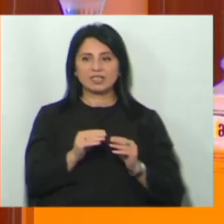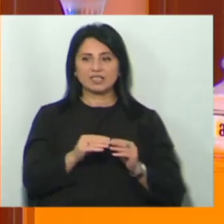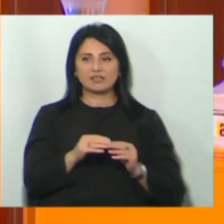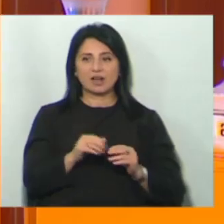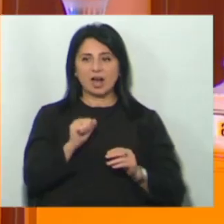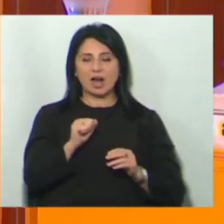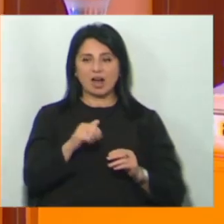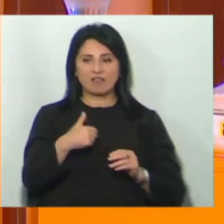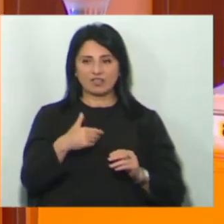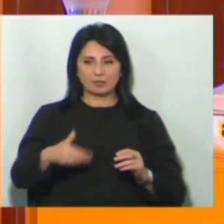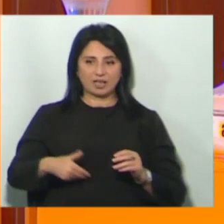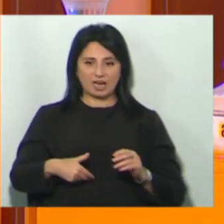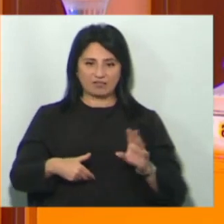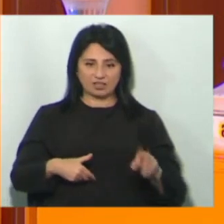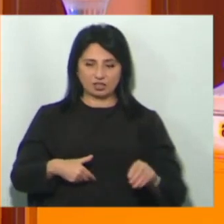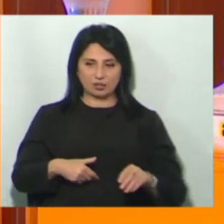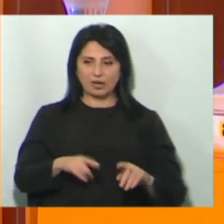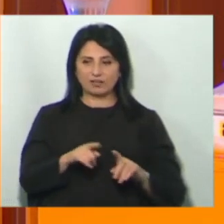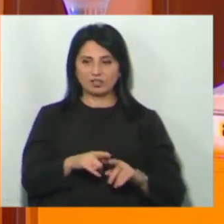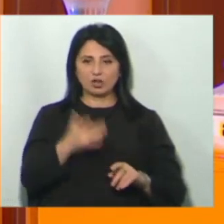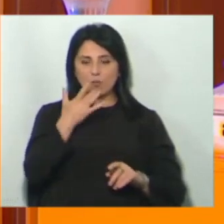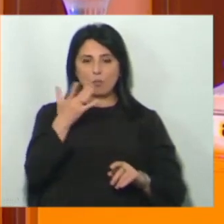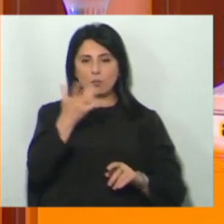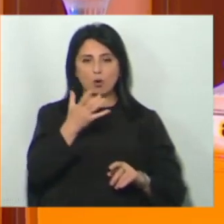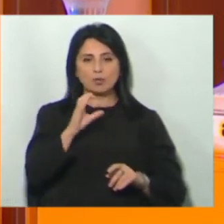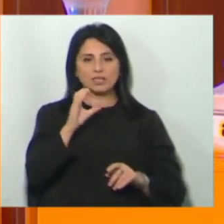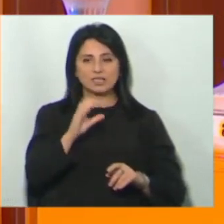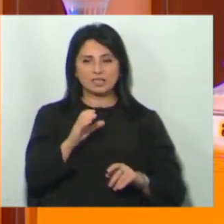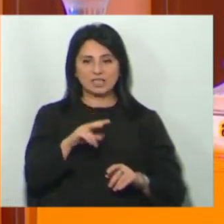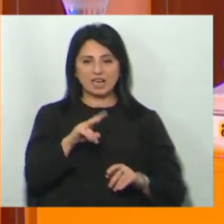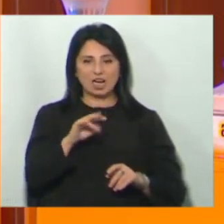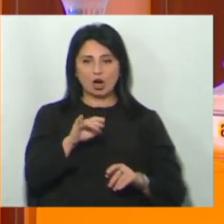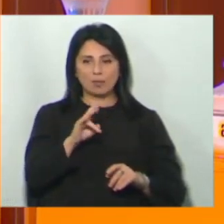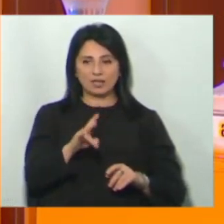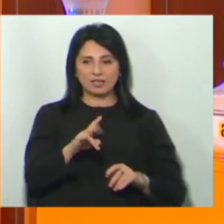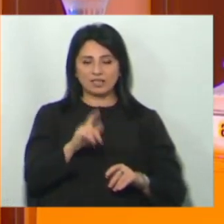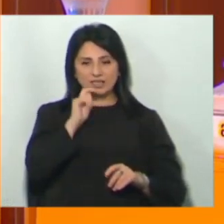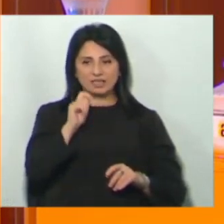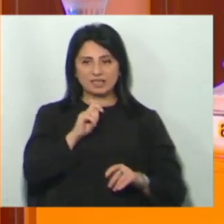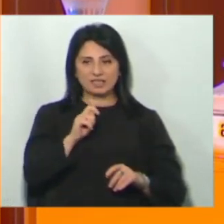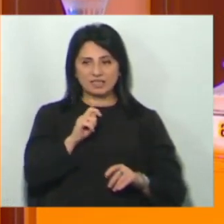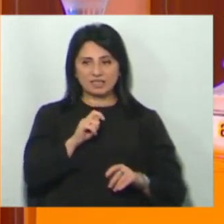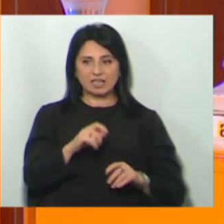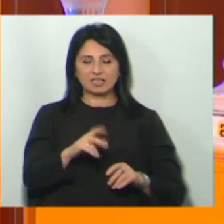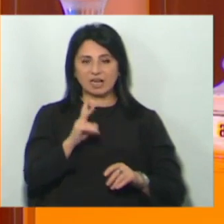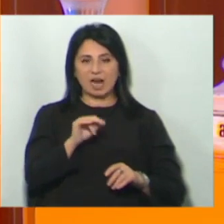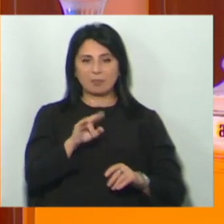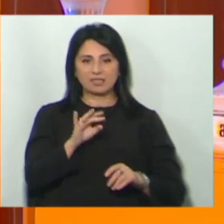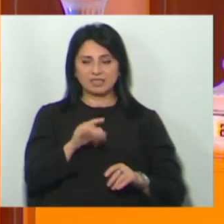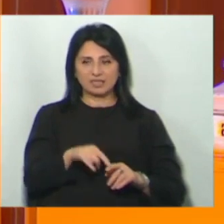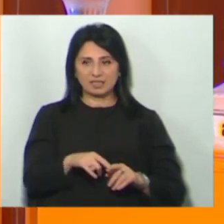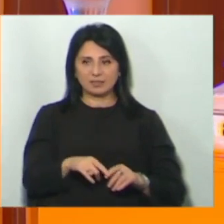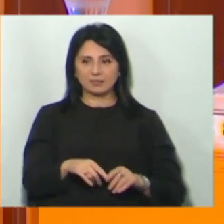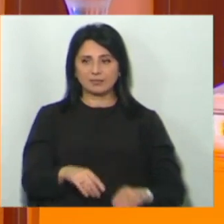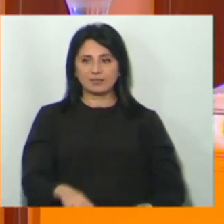A ვიტამინი ღვიძლის შემადგენლობაში და ასე შემდეგ. Pomidori, C ვიტამინის წყარო და ლიკოპენი, ციცაკა, კაფსიცინის წყარო და C